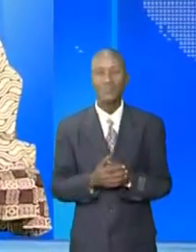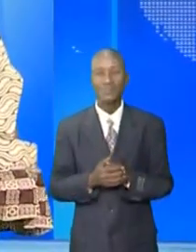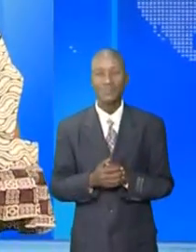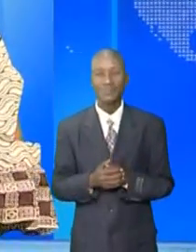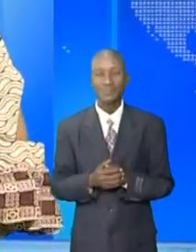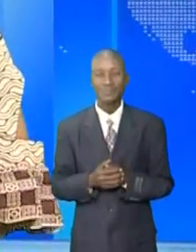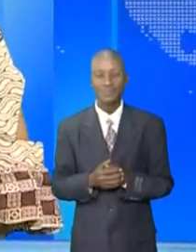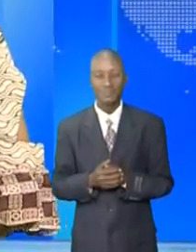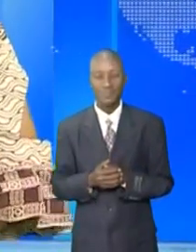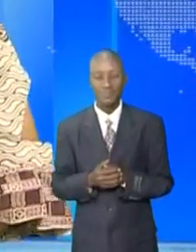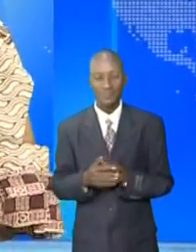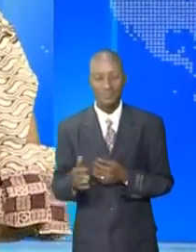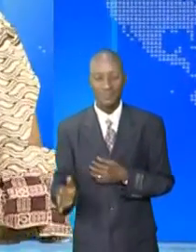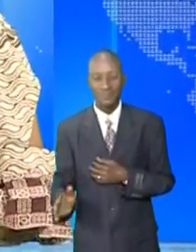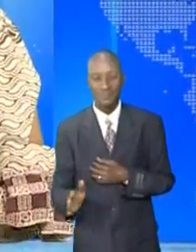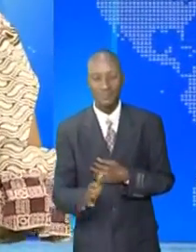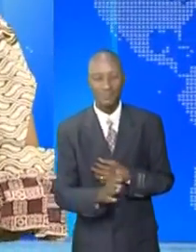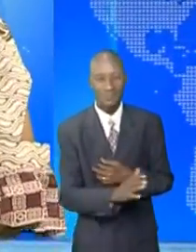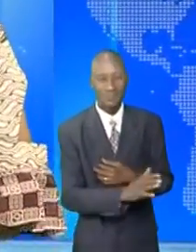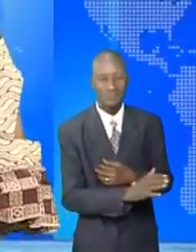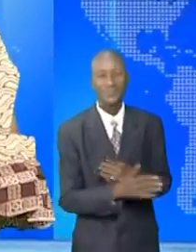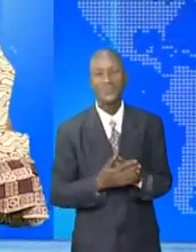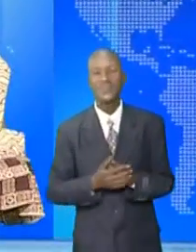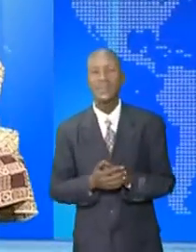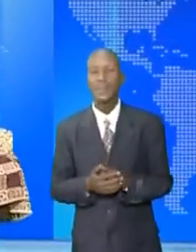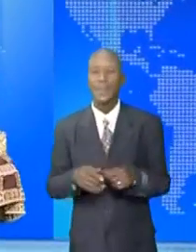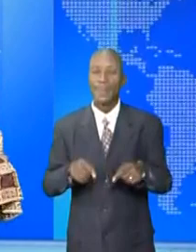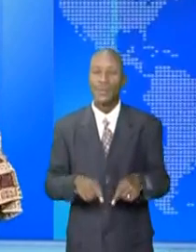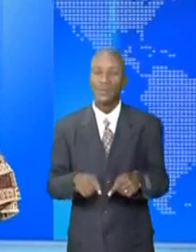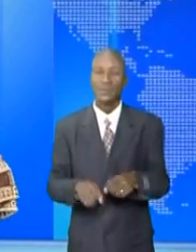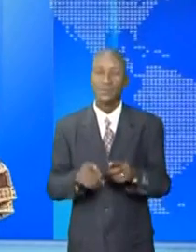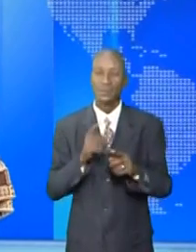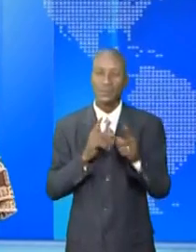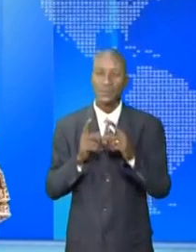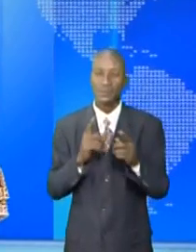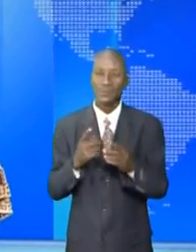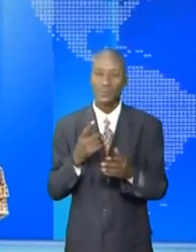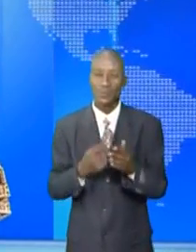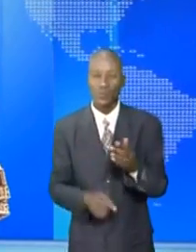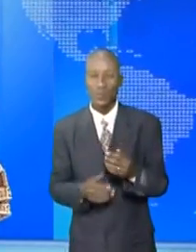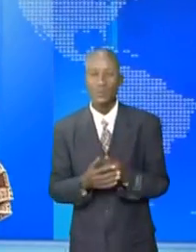Le lycée Matongé, cependant, est en pleine réhabilitation, précision de Patience Mboyo.